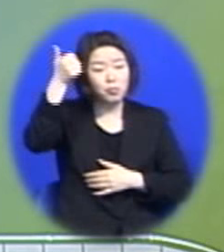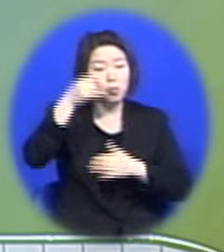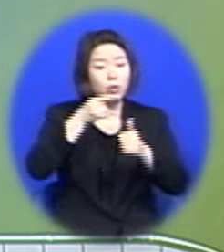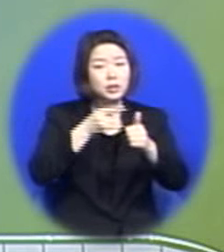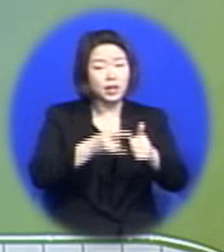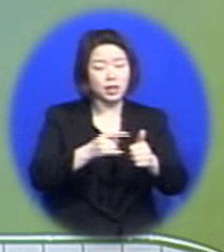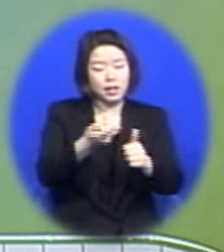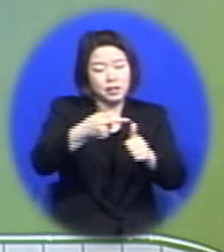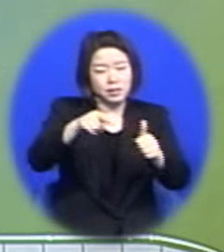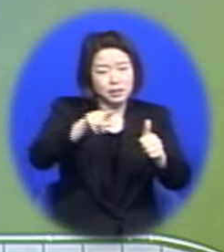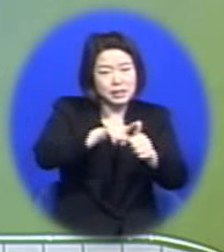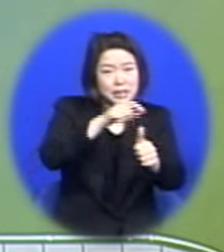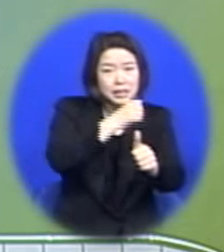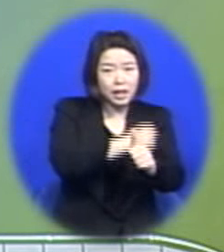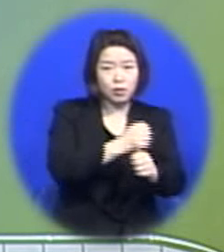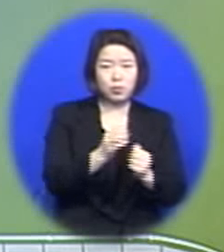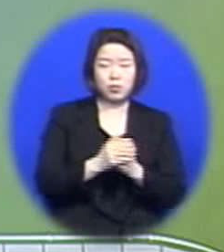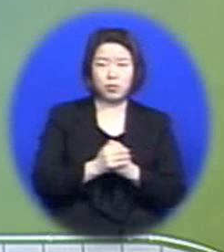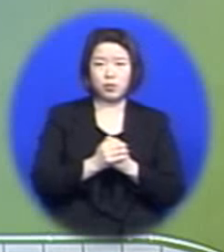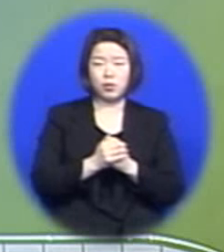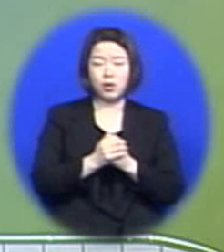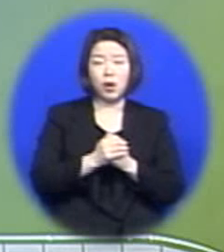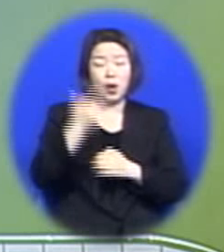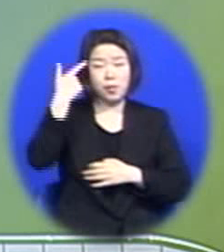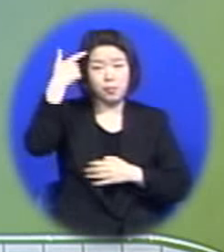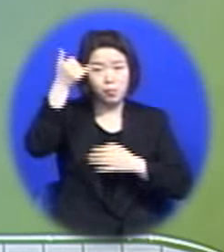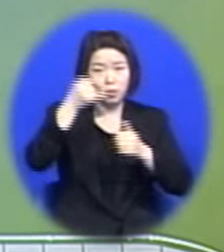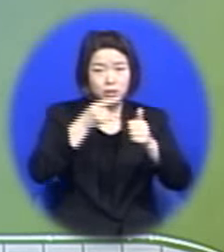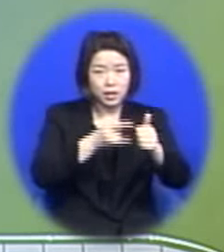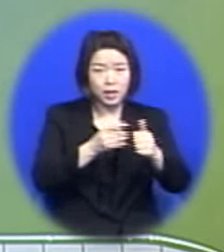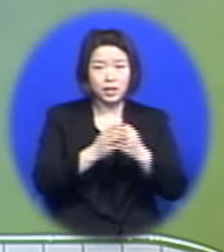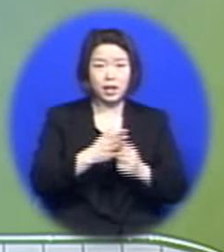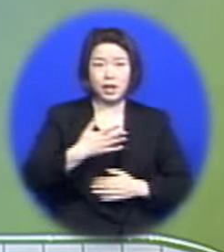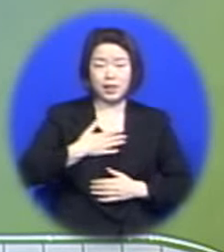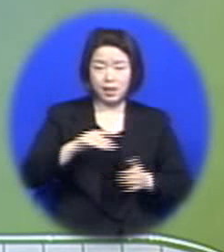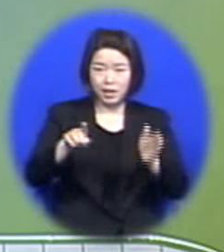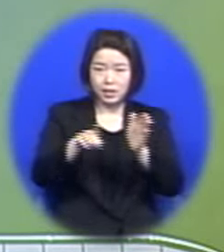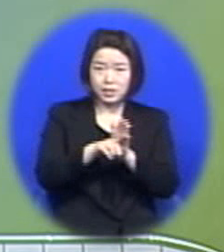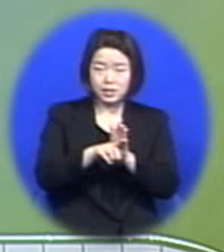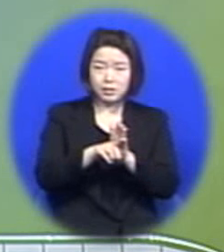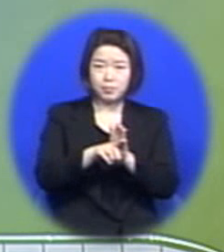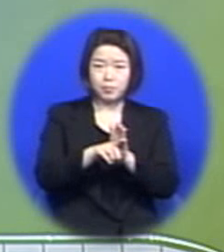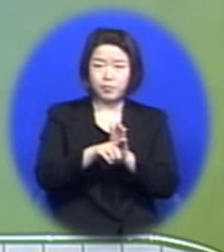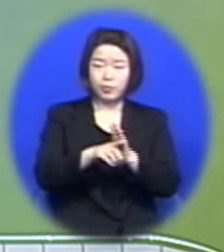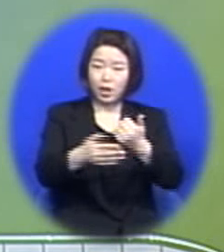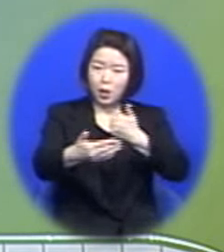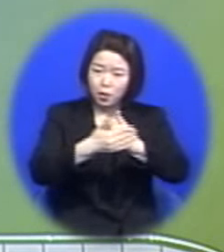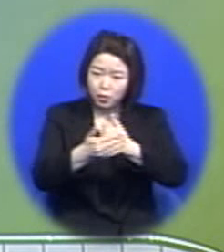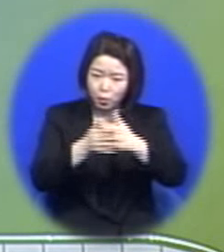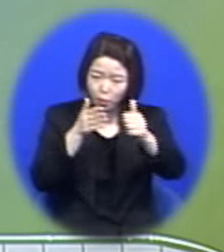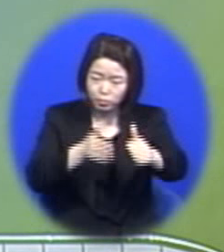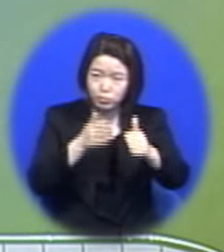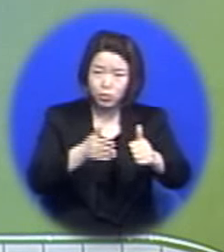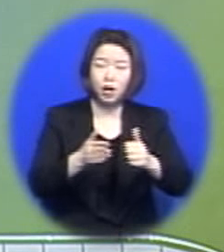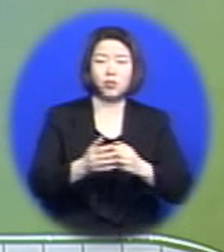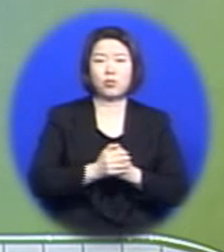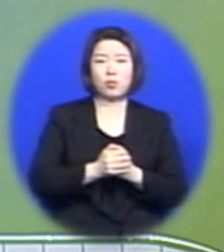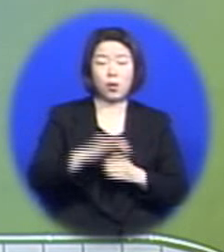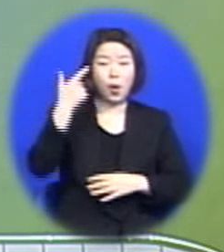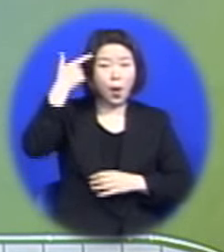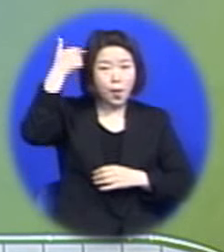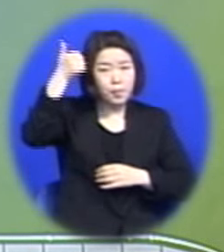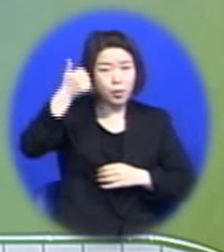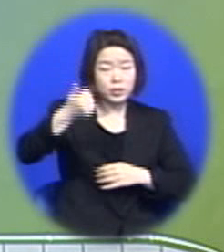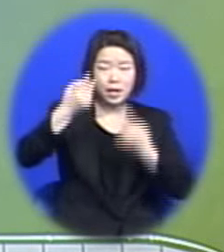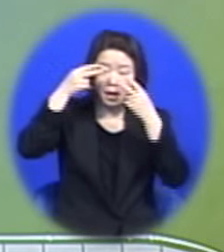목사에게 의존하고 목사에게 내 신앙을 도움을 하나님 구하고 목사